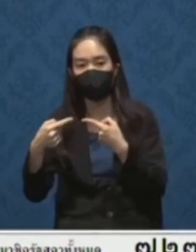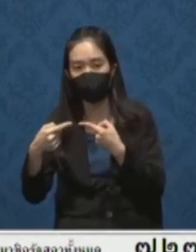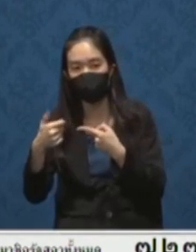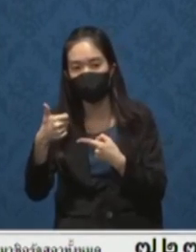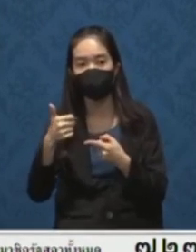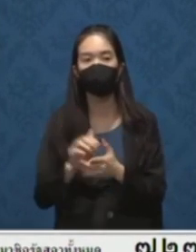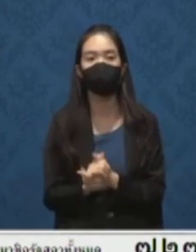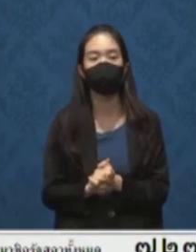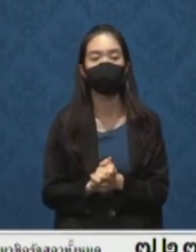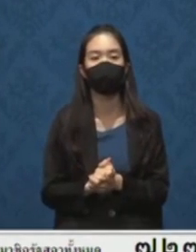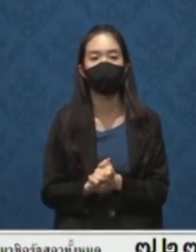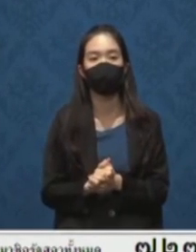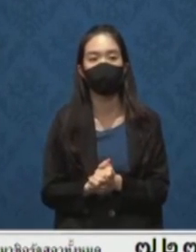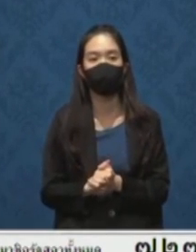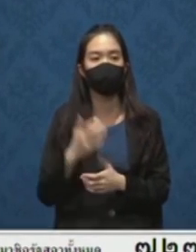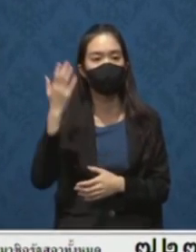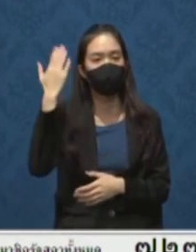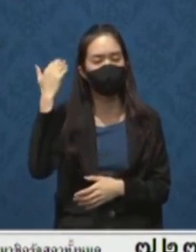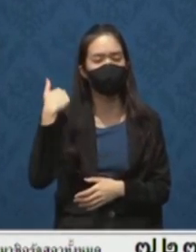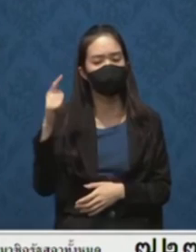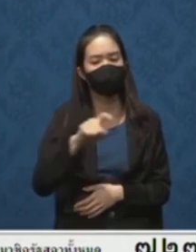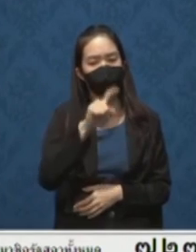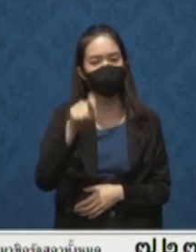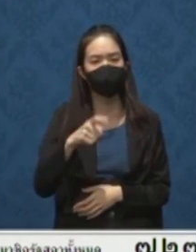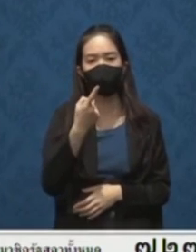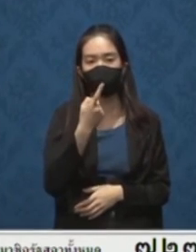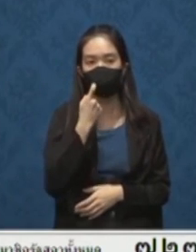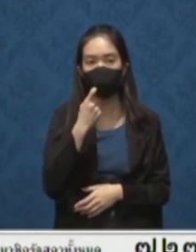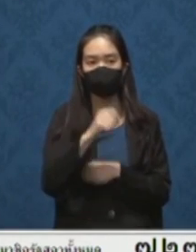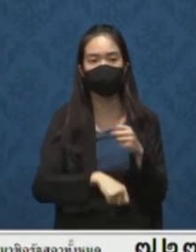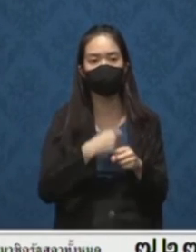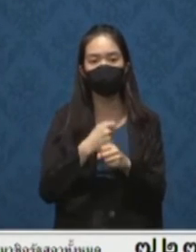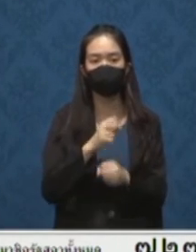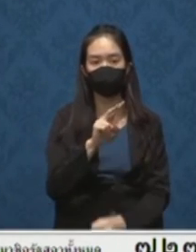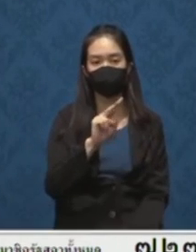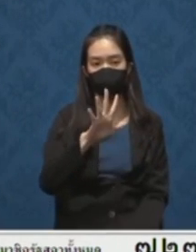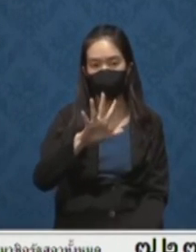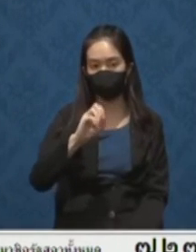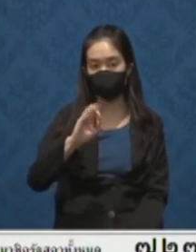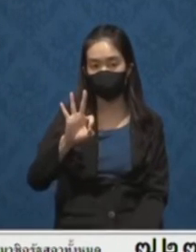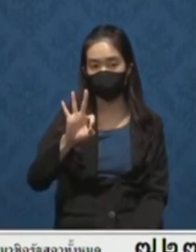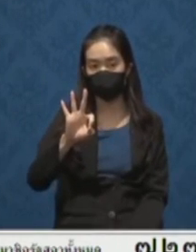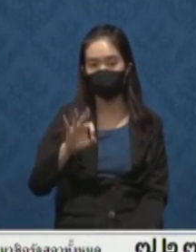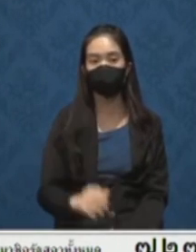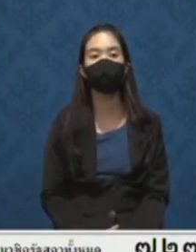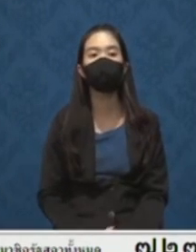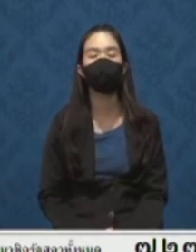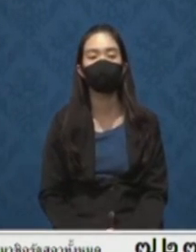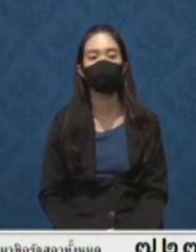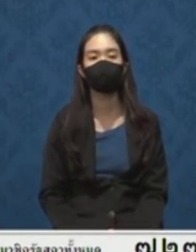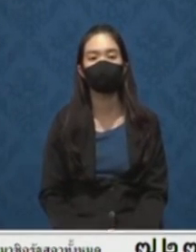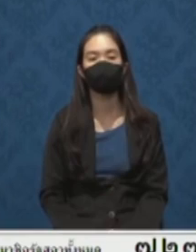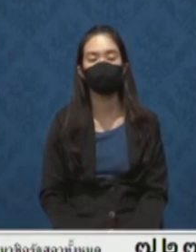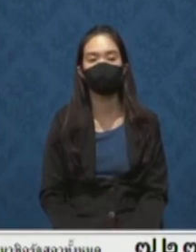ธรฐานครับวันที่มีการตั้งคำถามพ่วงนี้คอปี 2,559หลัง